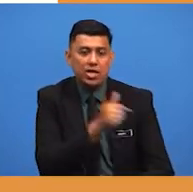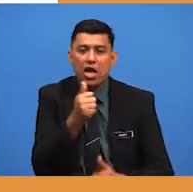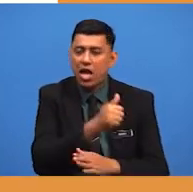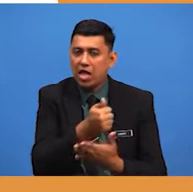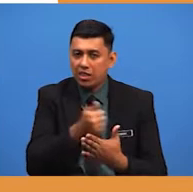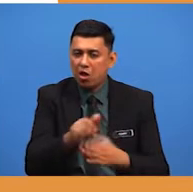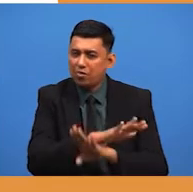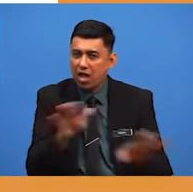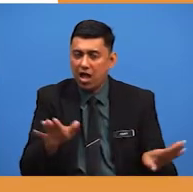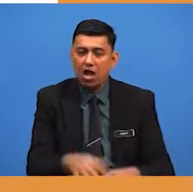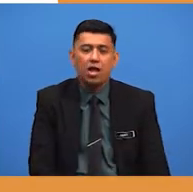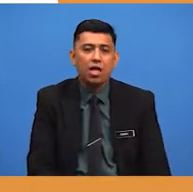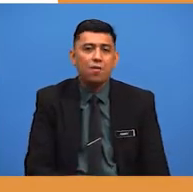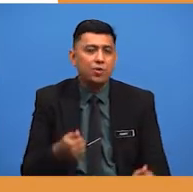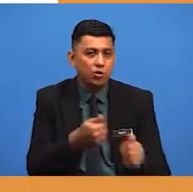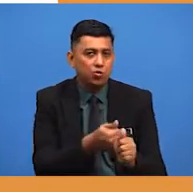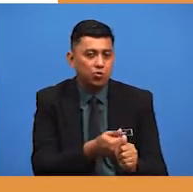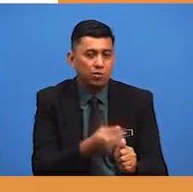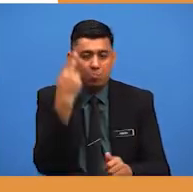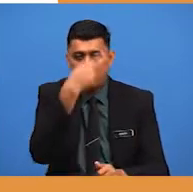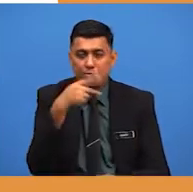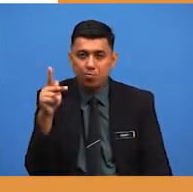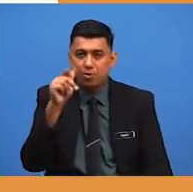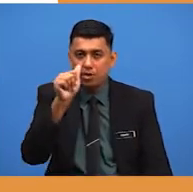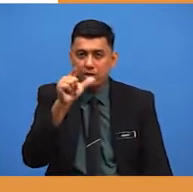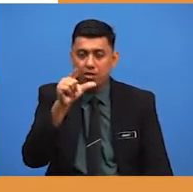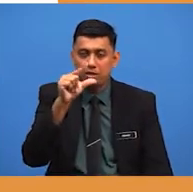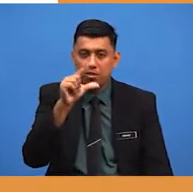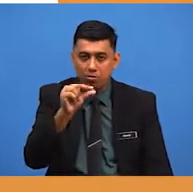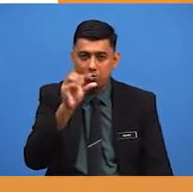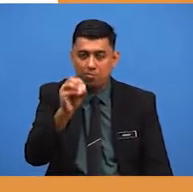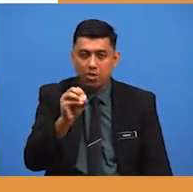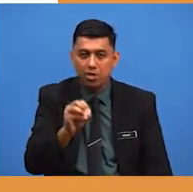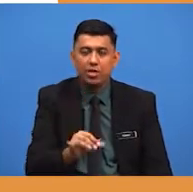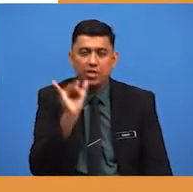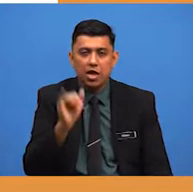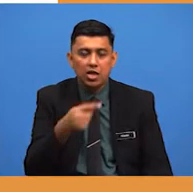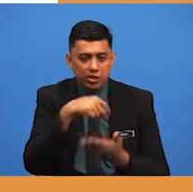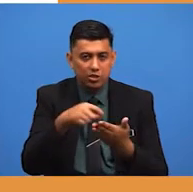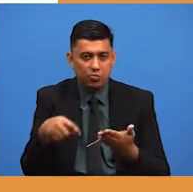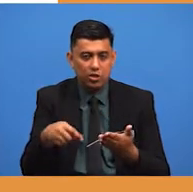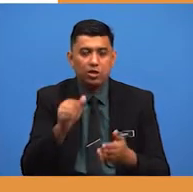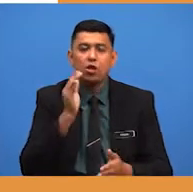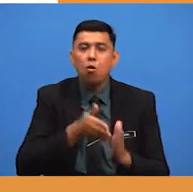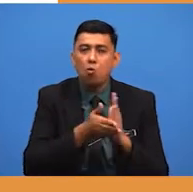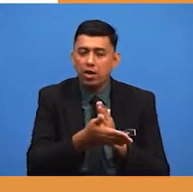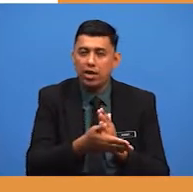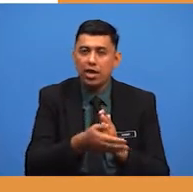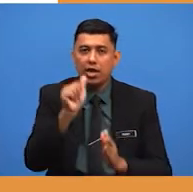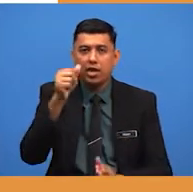menguasai. Berikut merupakan algoritma yang ditulis oleh Ahmad.